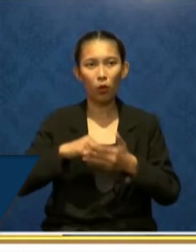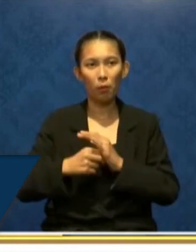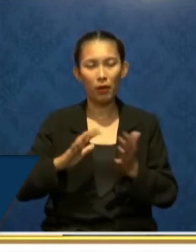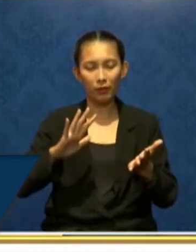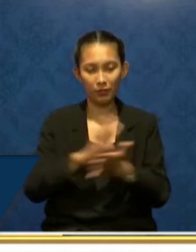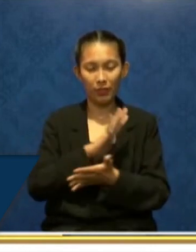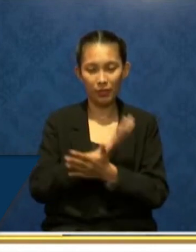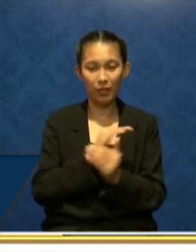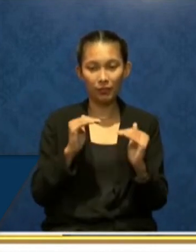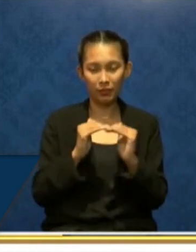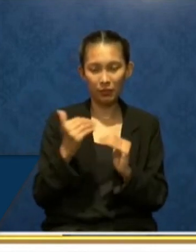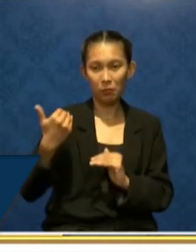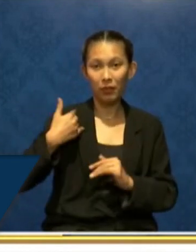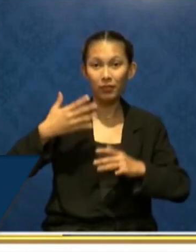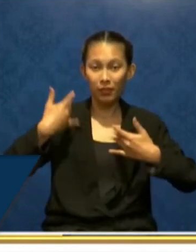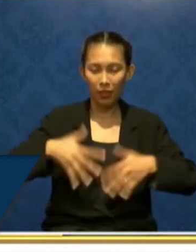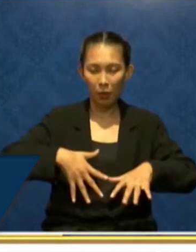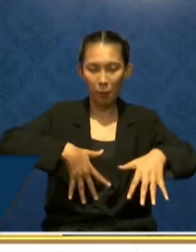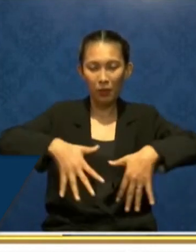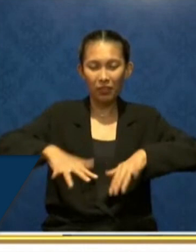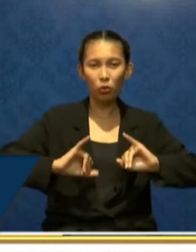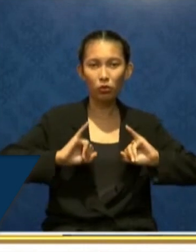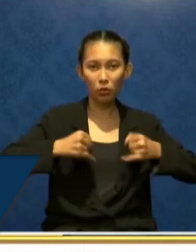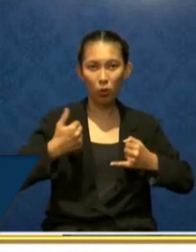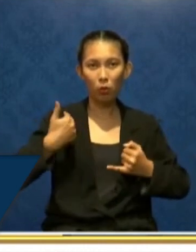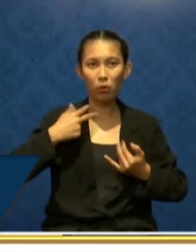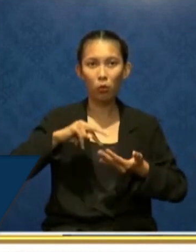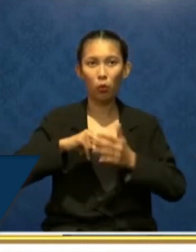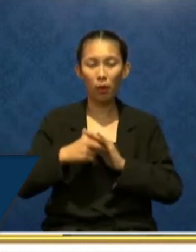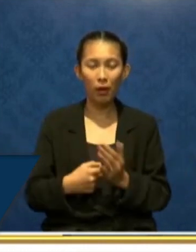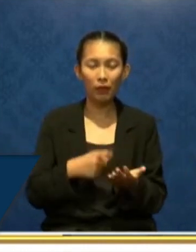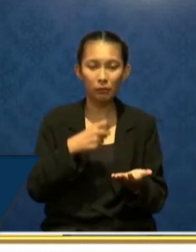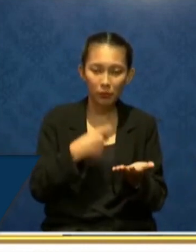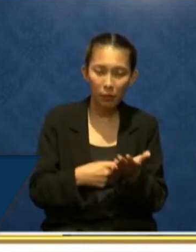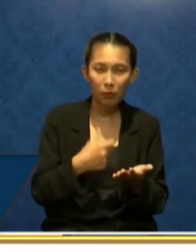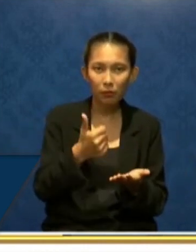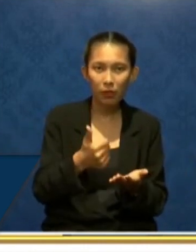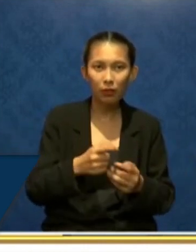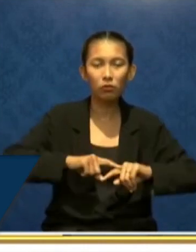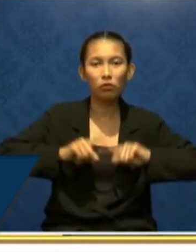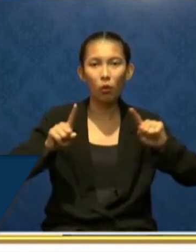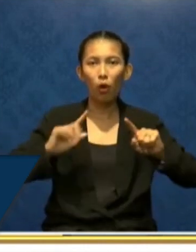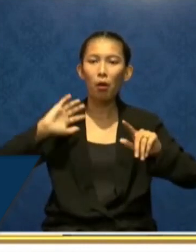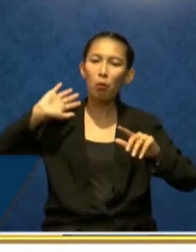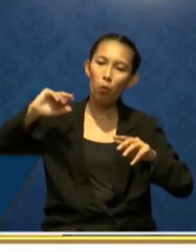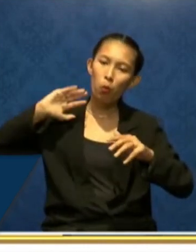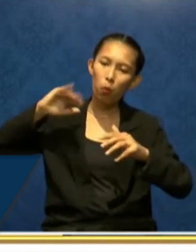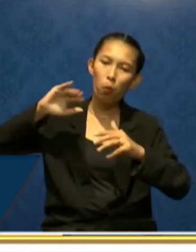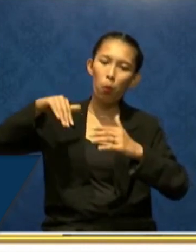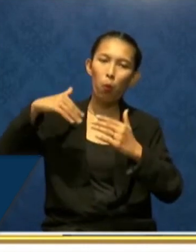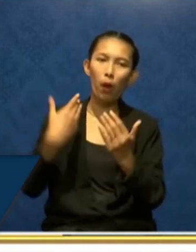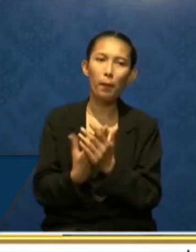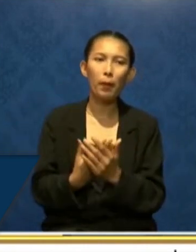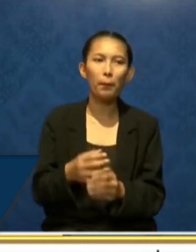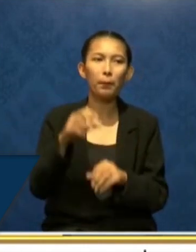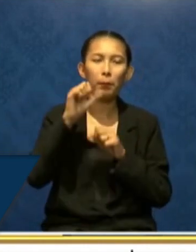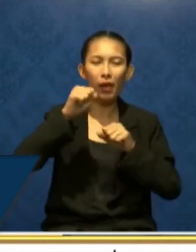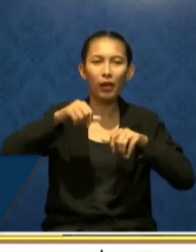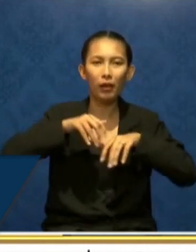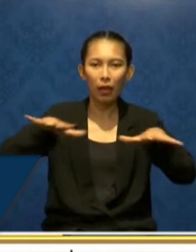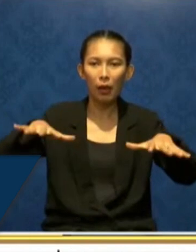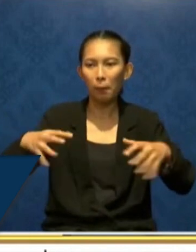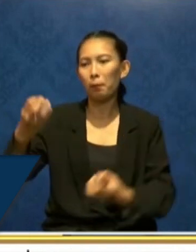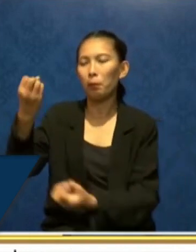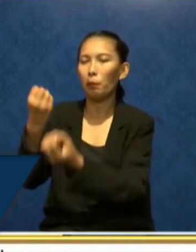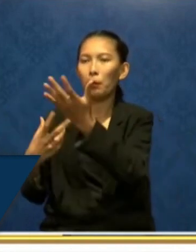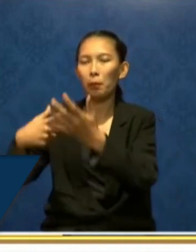ีเอกสารสิทธและประชาชนเป็เจ้าของด้วยสามารถเอไปจำนองได้ด้วยนะคะแต่วัดีคืดี อยู่อยู่ก็มีการประกาศเป็พื้ที่ป